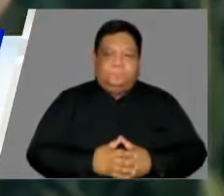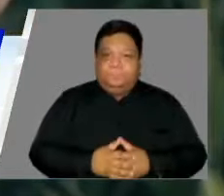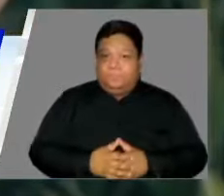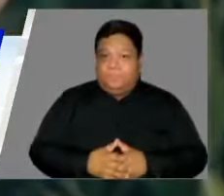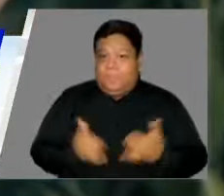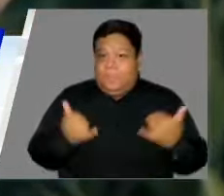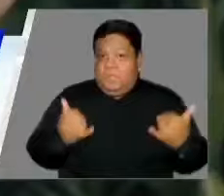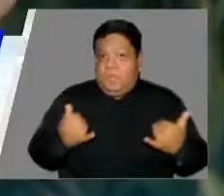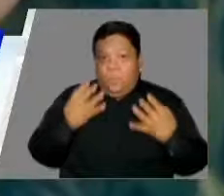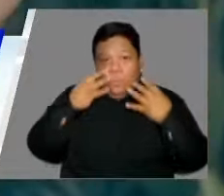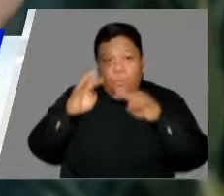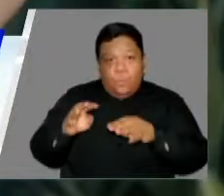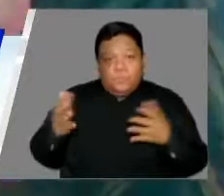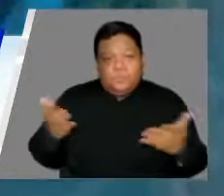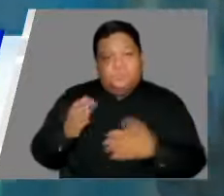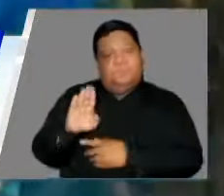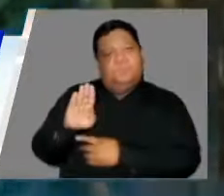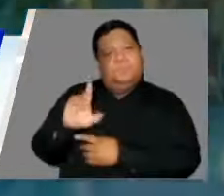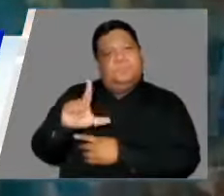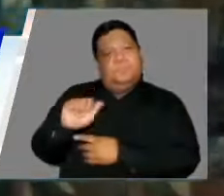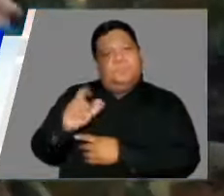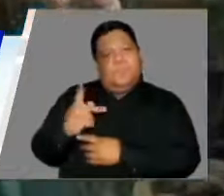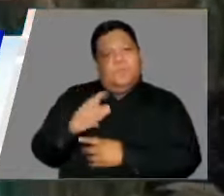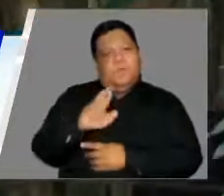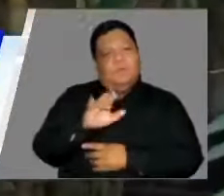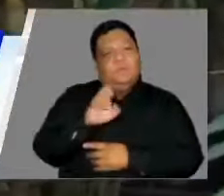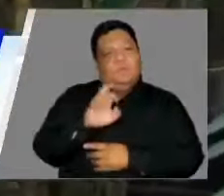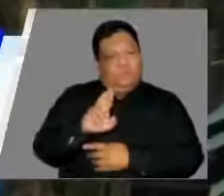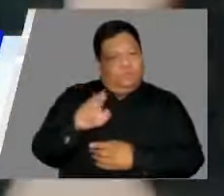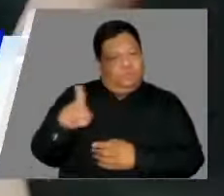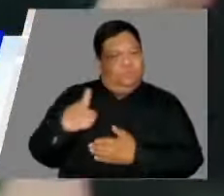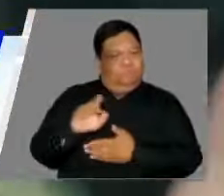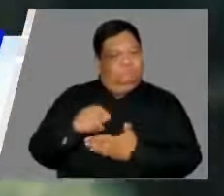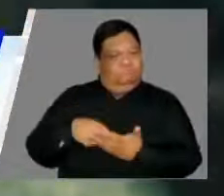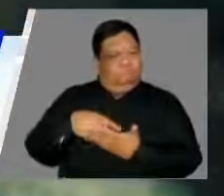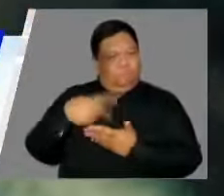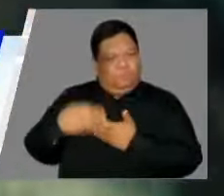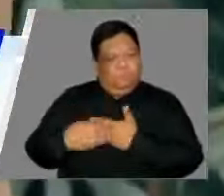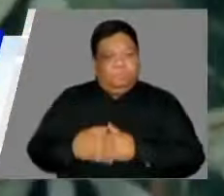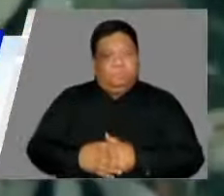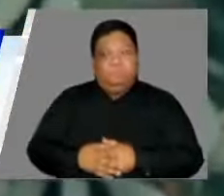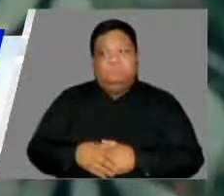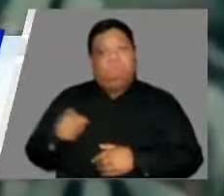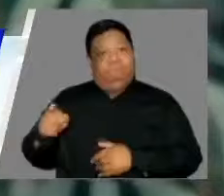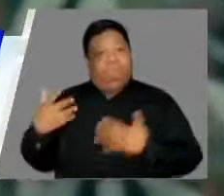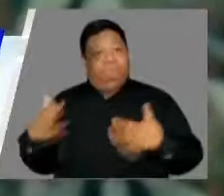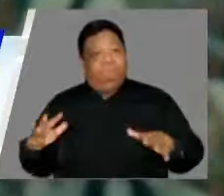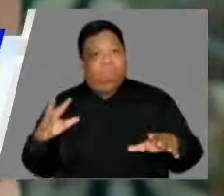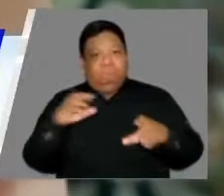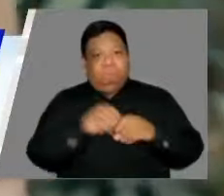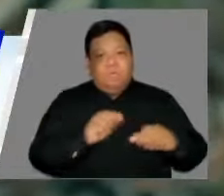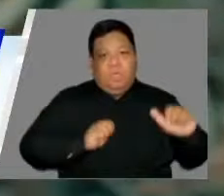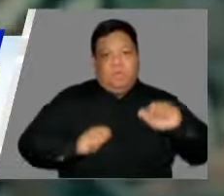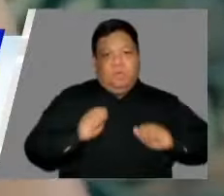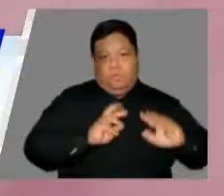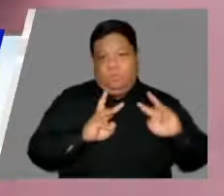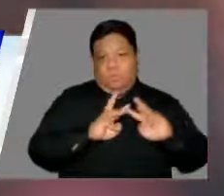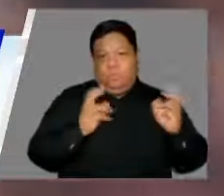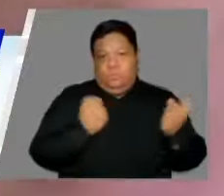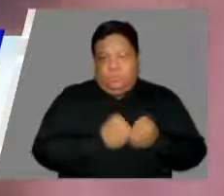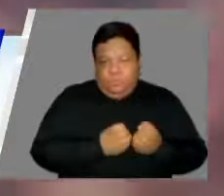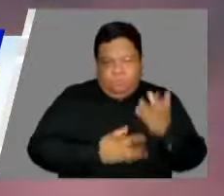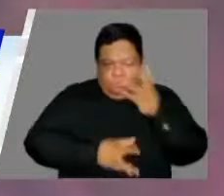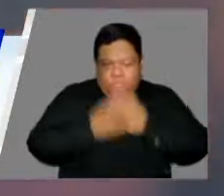bilang si Pretty sa Black Rider. Kwento pa ni Harleen, sumalang na rin siya sa isang acting workshop para mas lalo pang ma-enhance